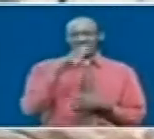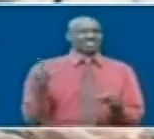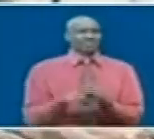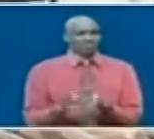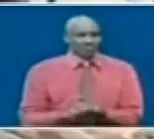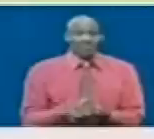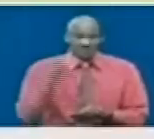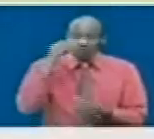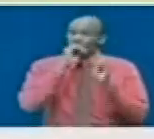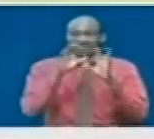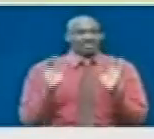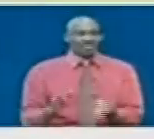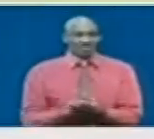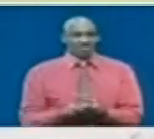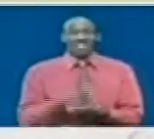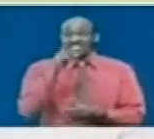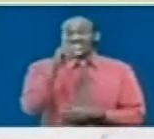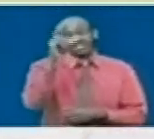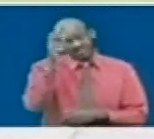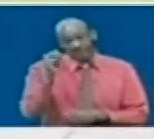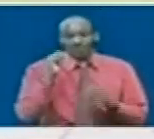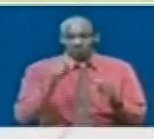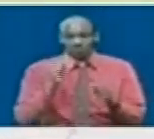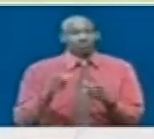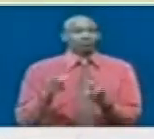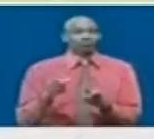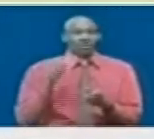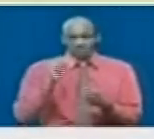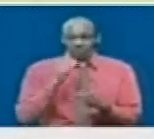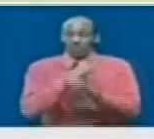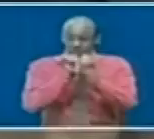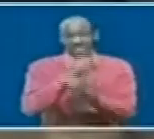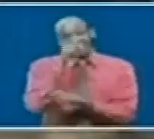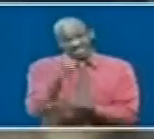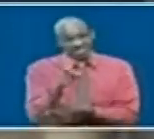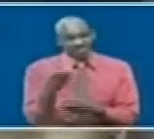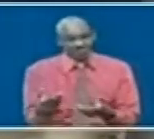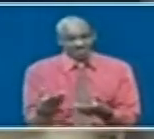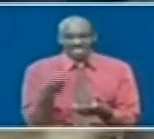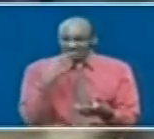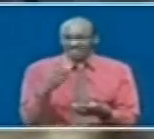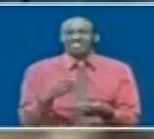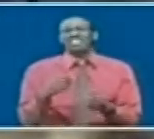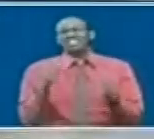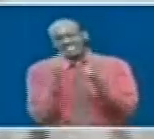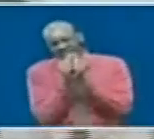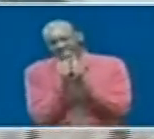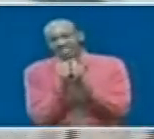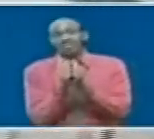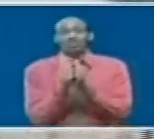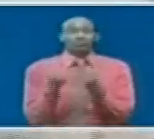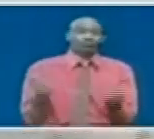baraka kwao. Damu kama hii wafanya distillation, wai protect pia. Kati ya vifo 10 hadi 20